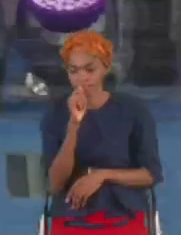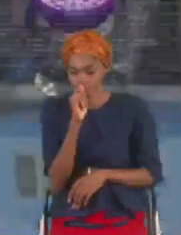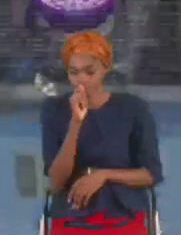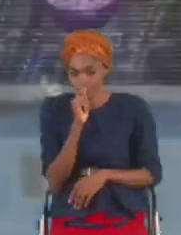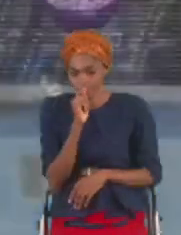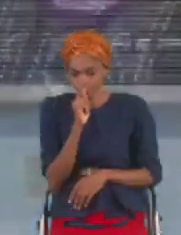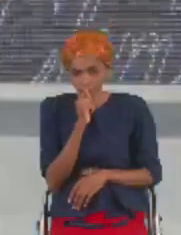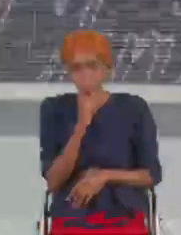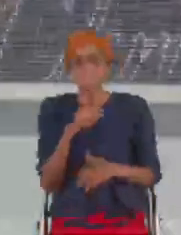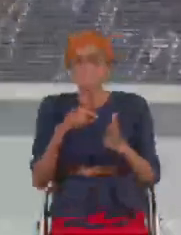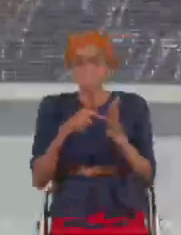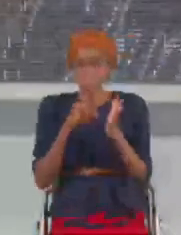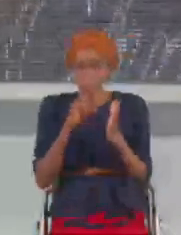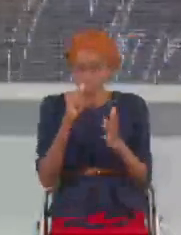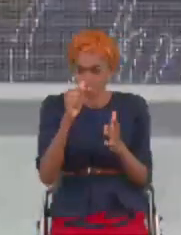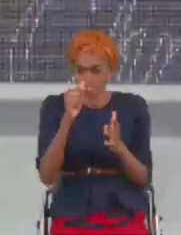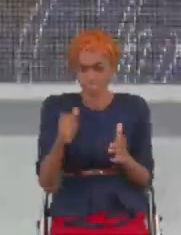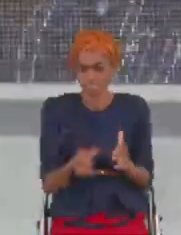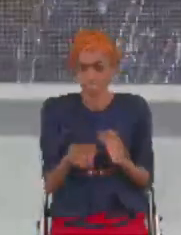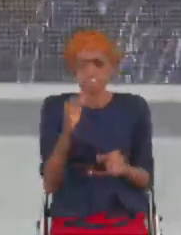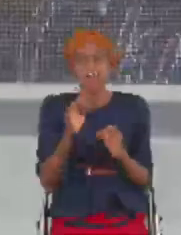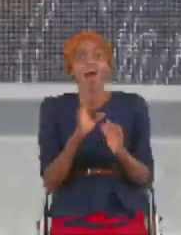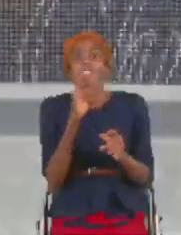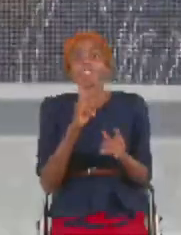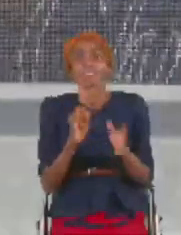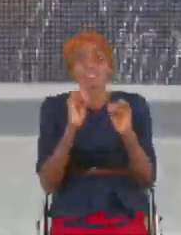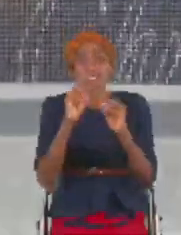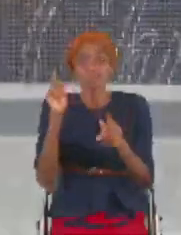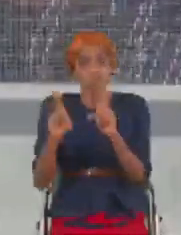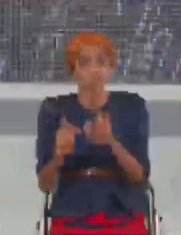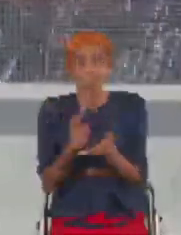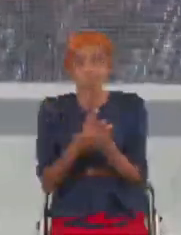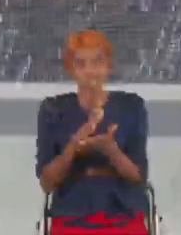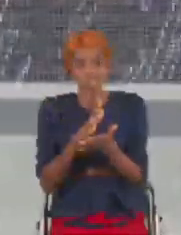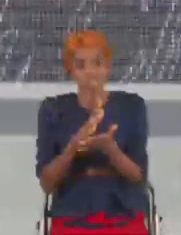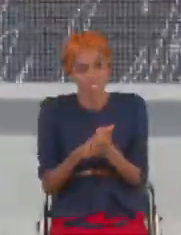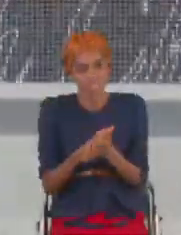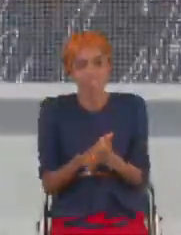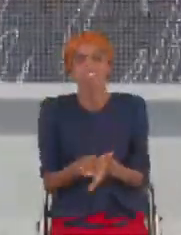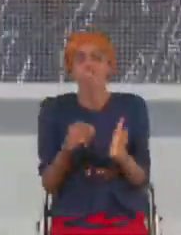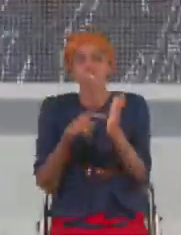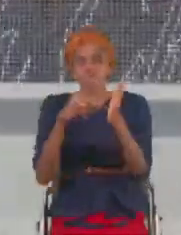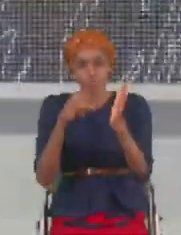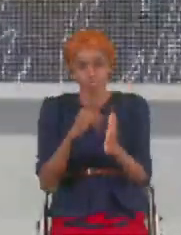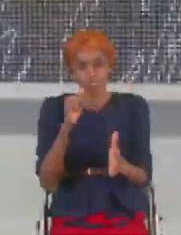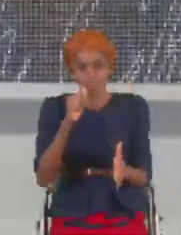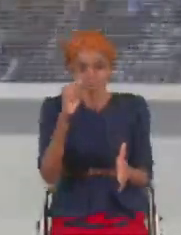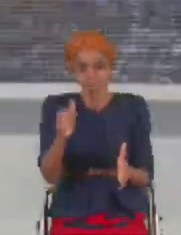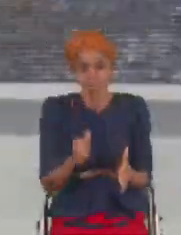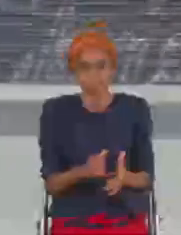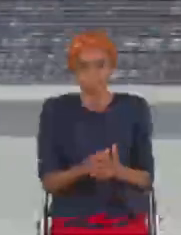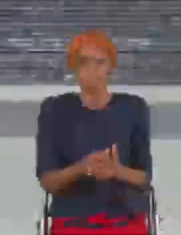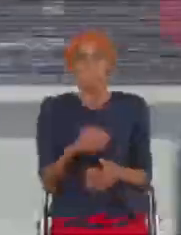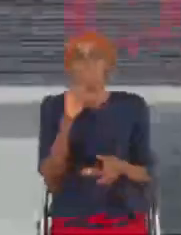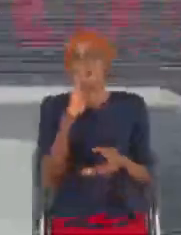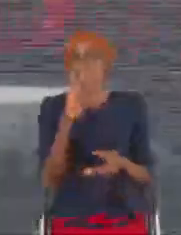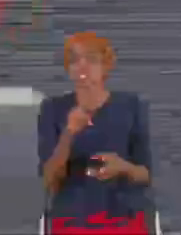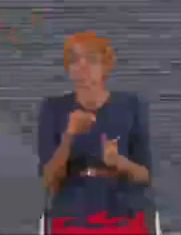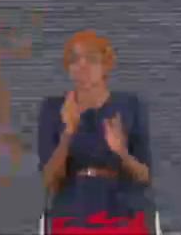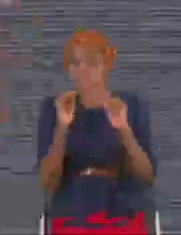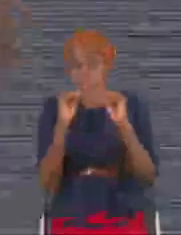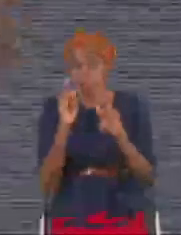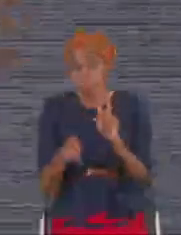manifeste là toi même est-ce que tu enseignes la santé aux gens manifestent lattois mes mains est-ce que tu